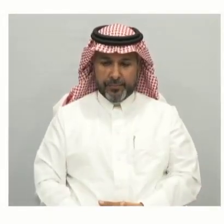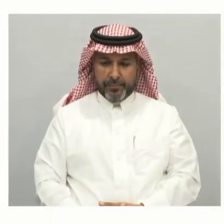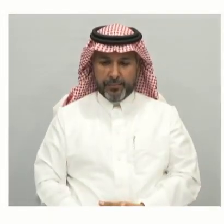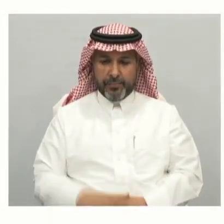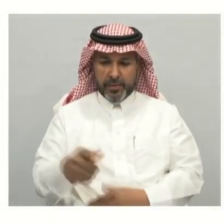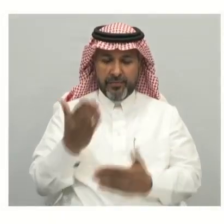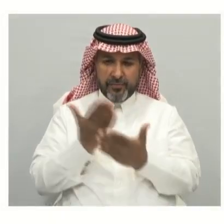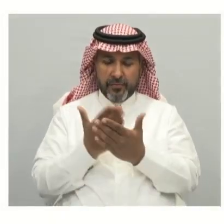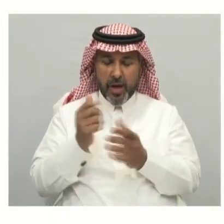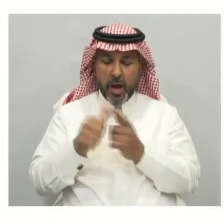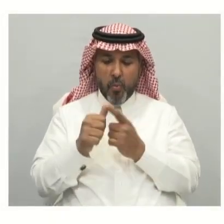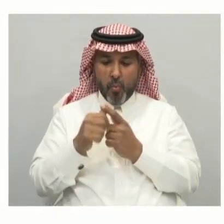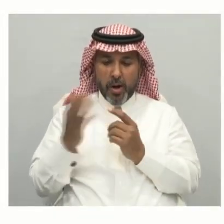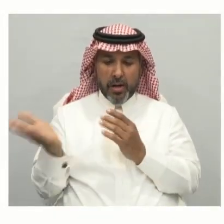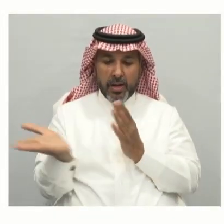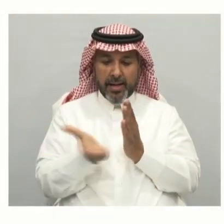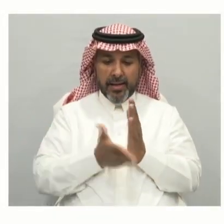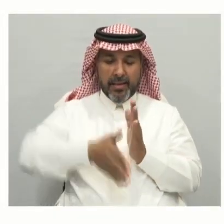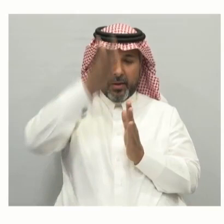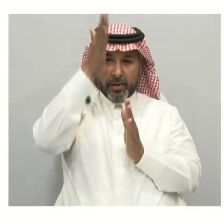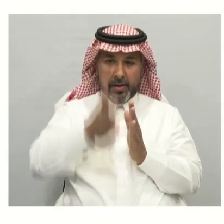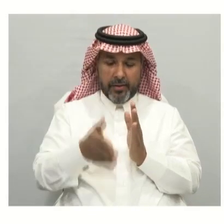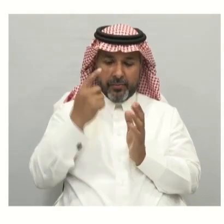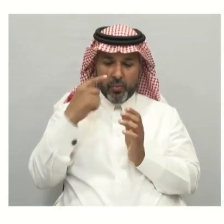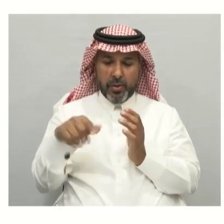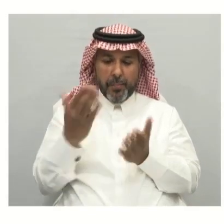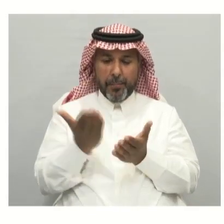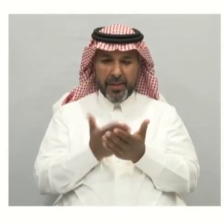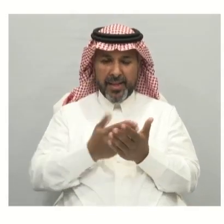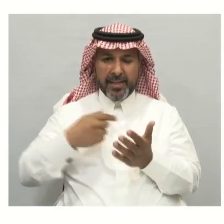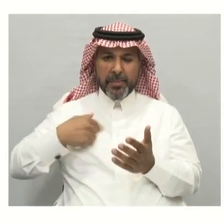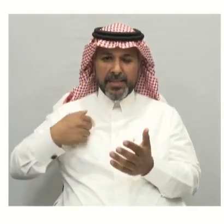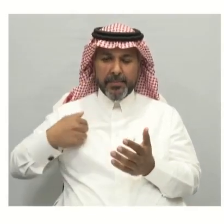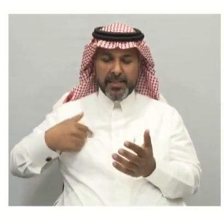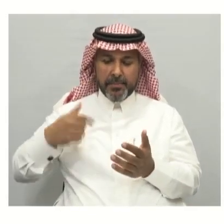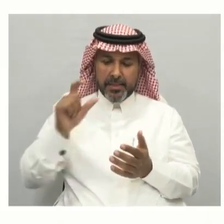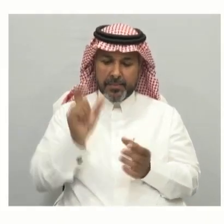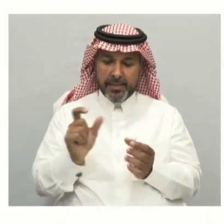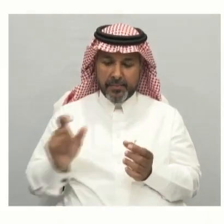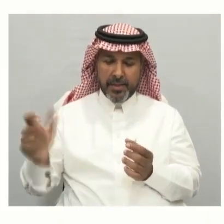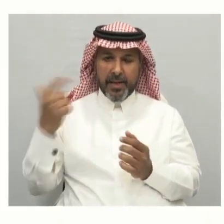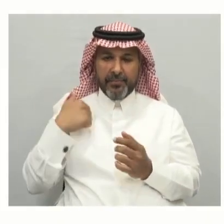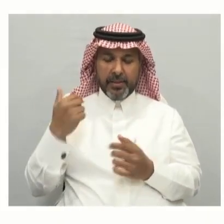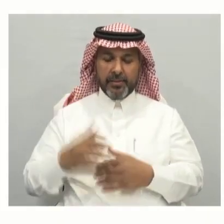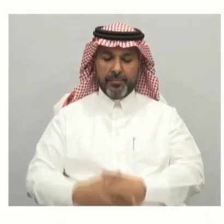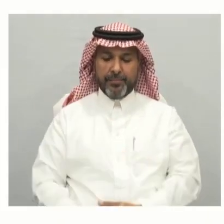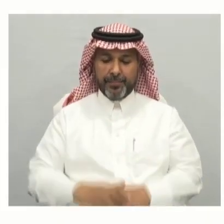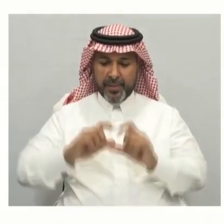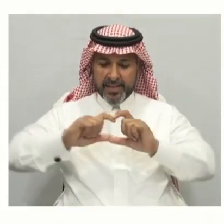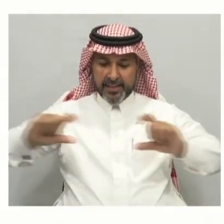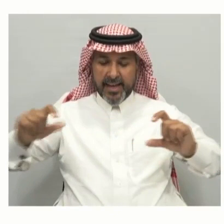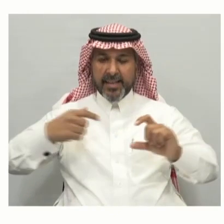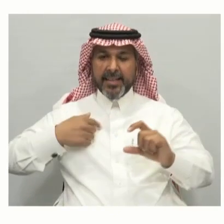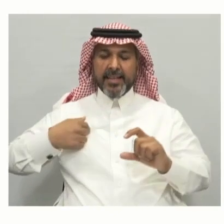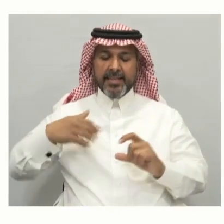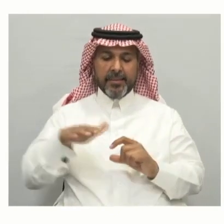نرسم محورين احدهما افقي والاخر راسي الافقي هنا يمثل من يمثل الطلاب